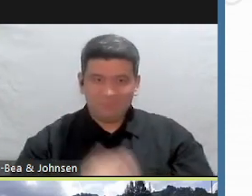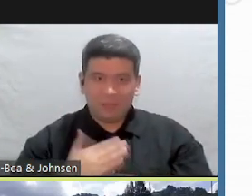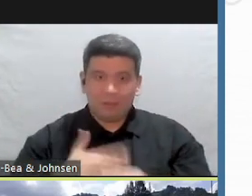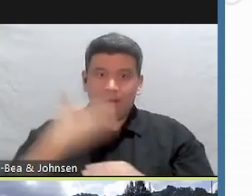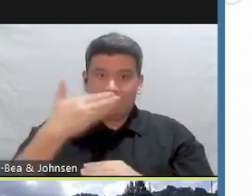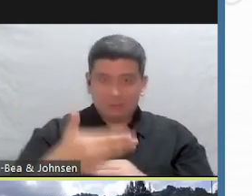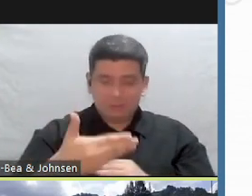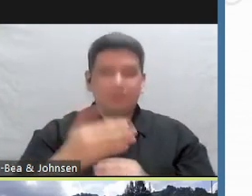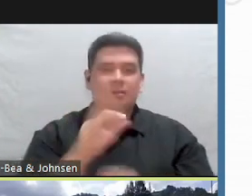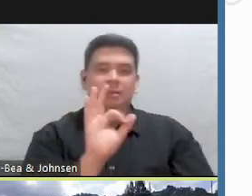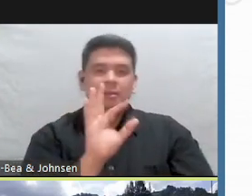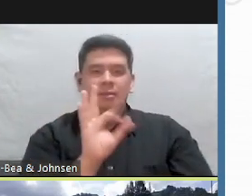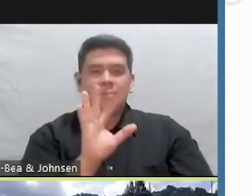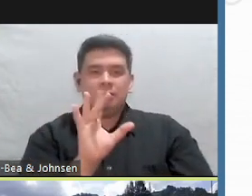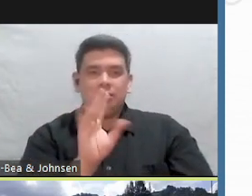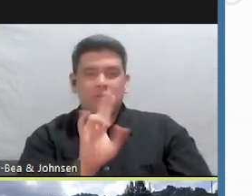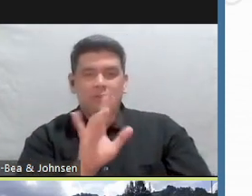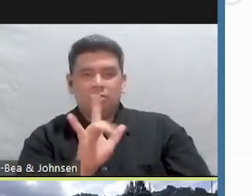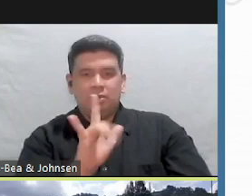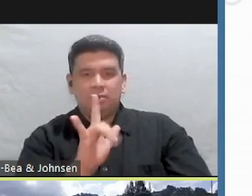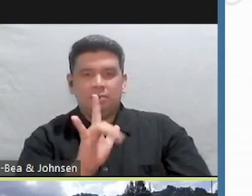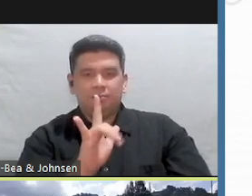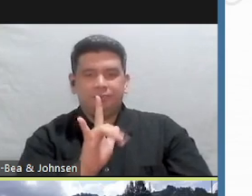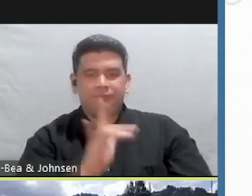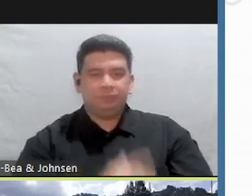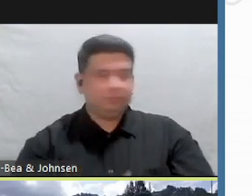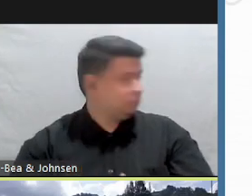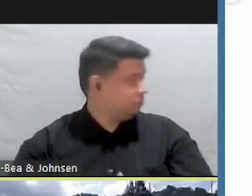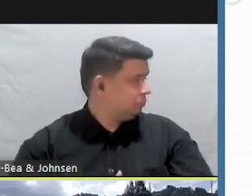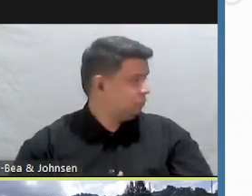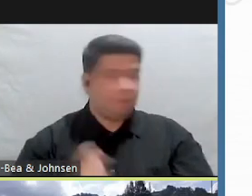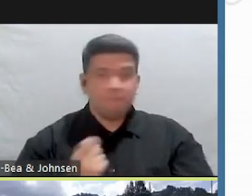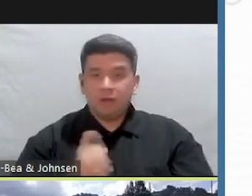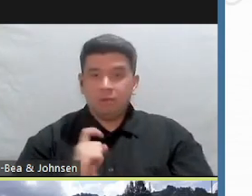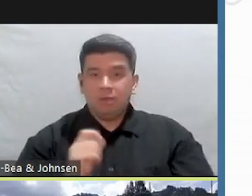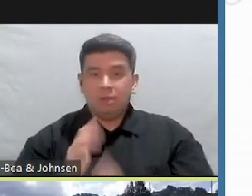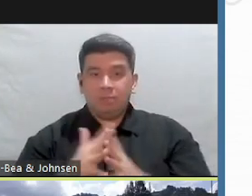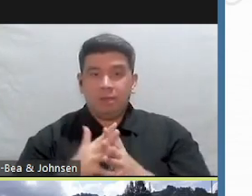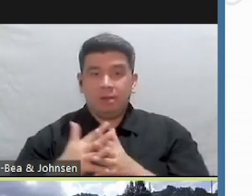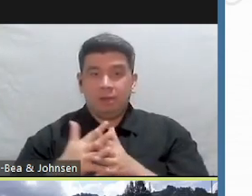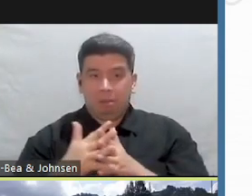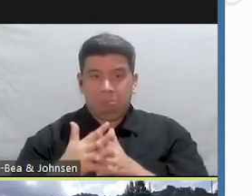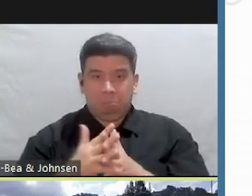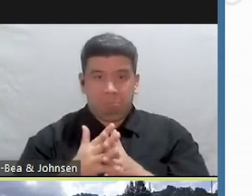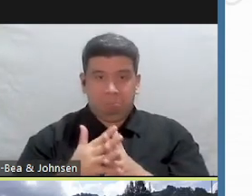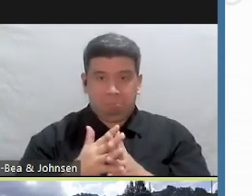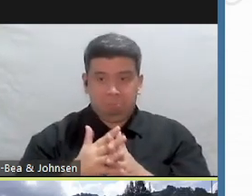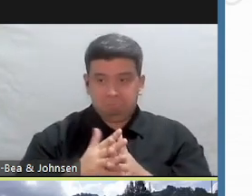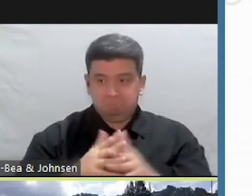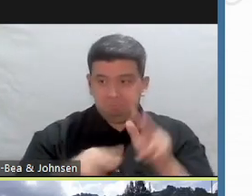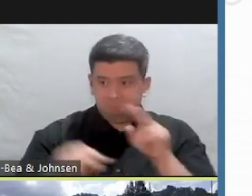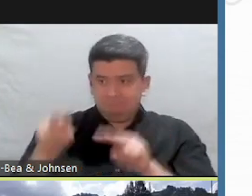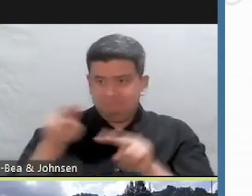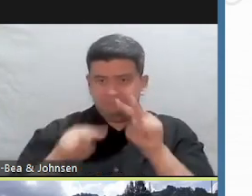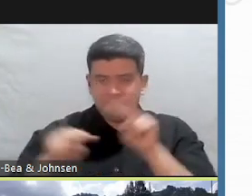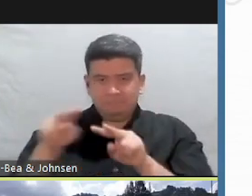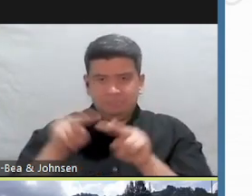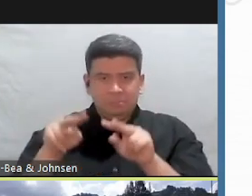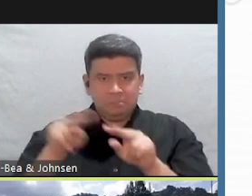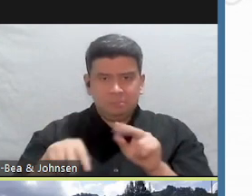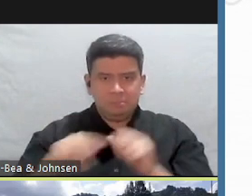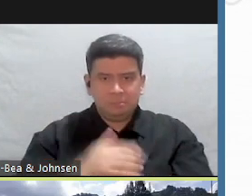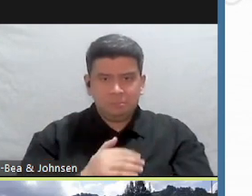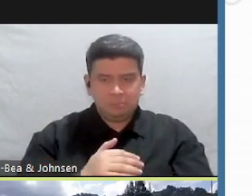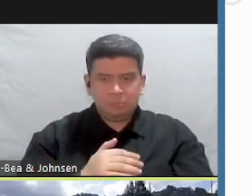mga assessors, education assessors mula sa Amerika, no? At pinuntahan nila ang 38 na